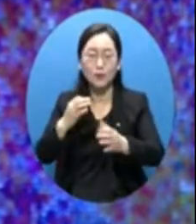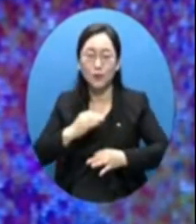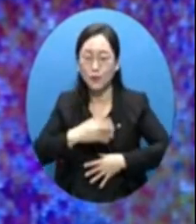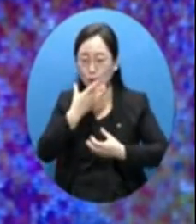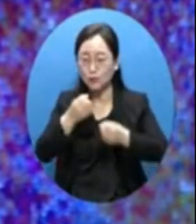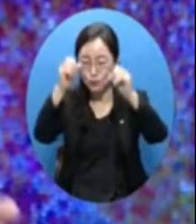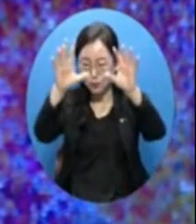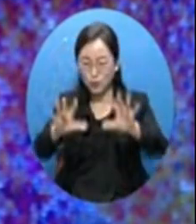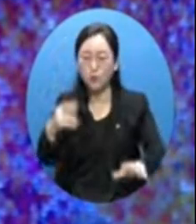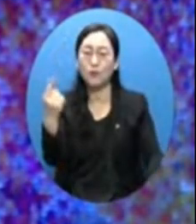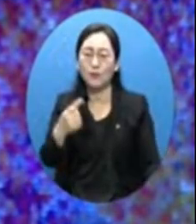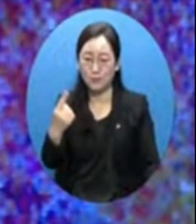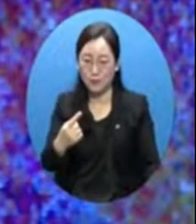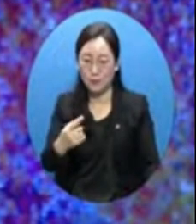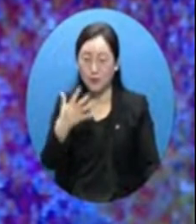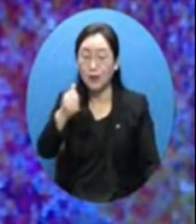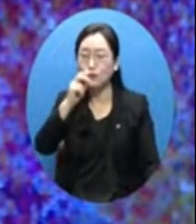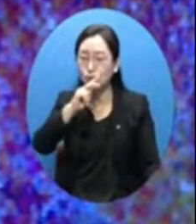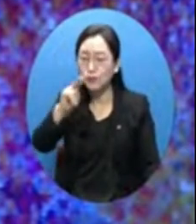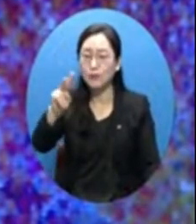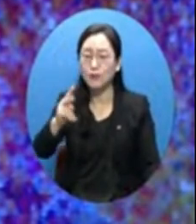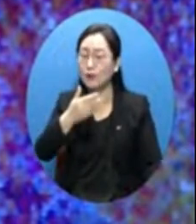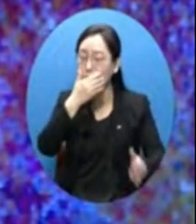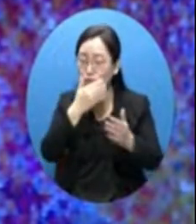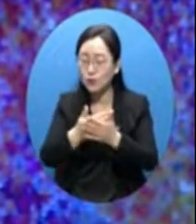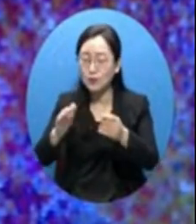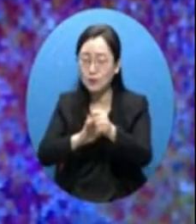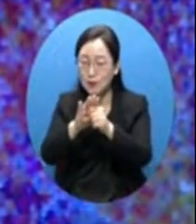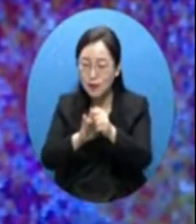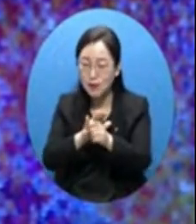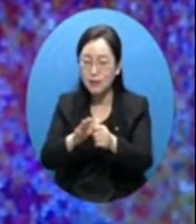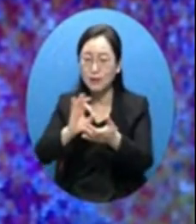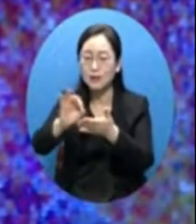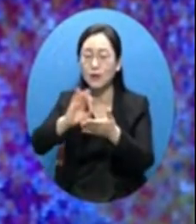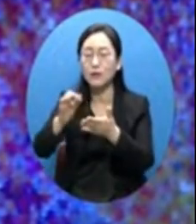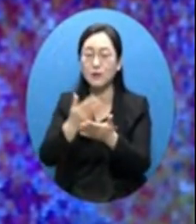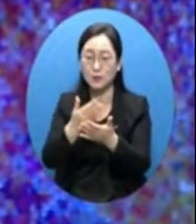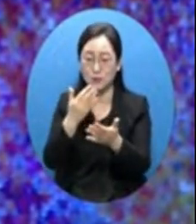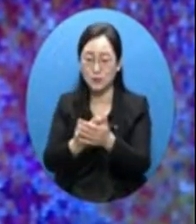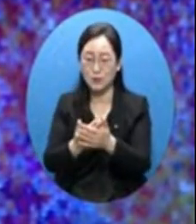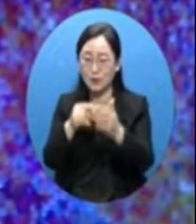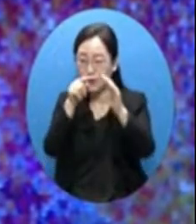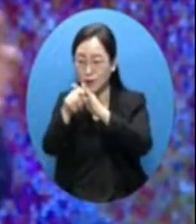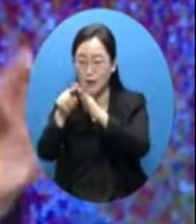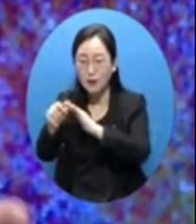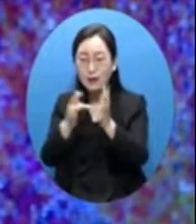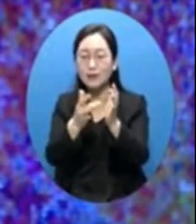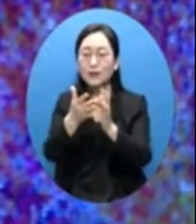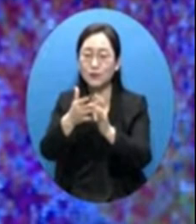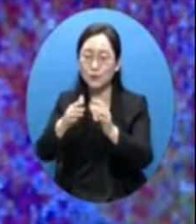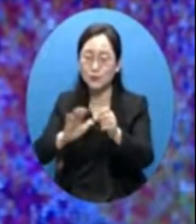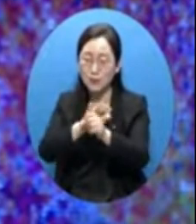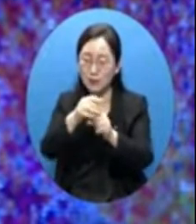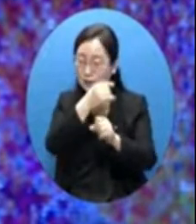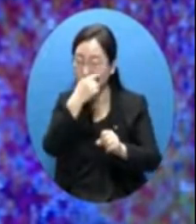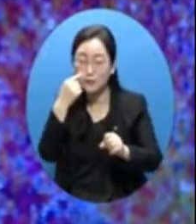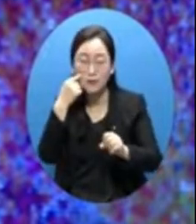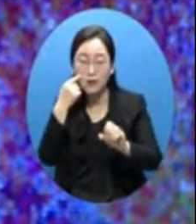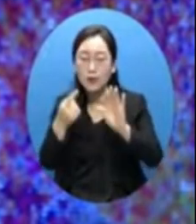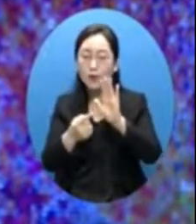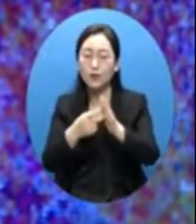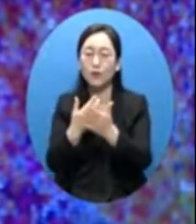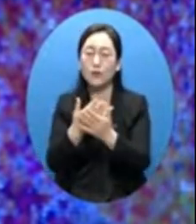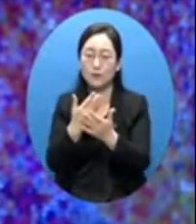것입니다. 주여 우리를 그 같은 귀한 사랑의 사도로 세워주셔서 우리가 가는 곳마다 예수의 사랑이 증거되게 하여 주옵소서. 우리가 주